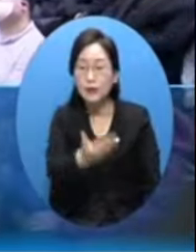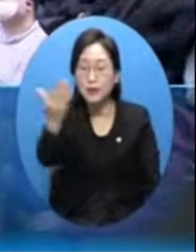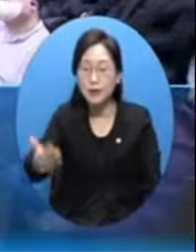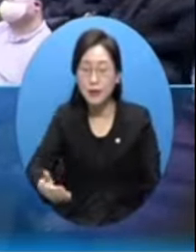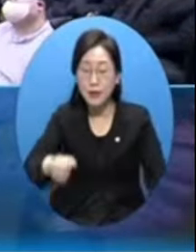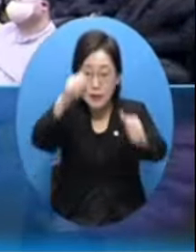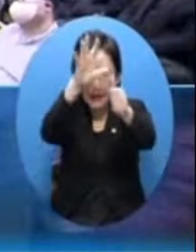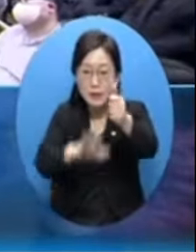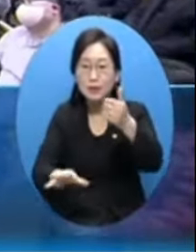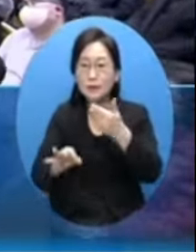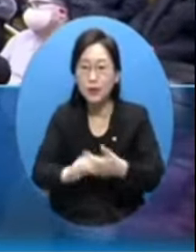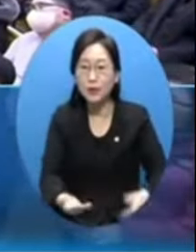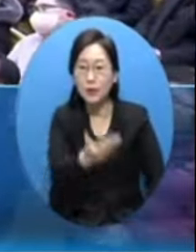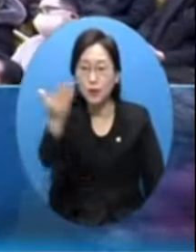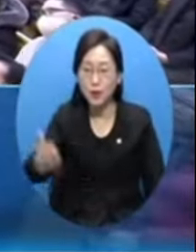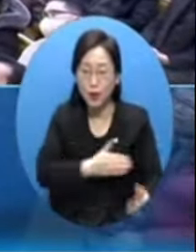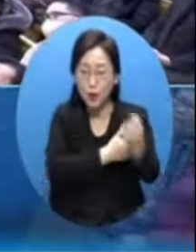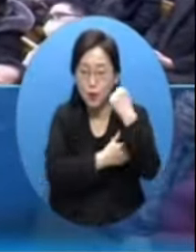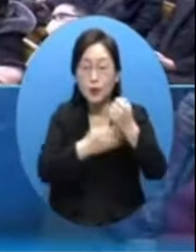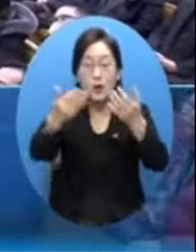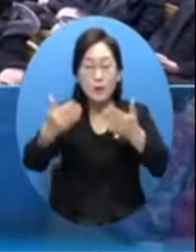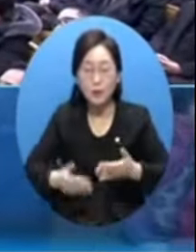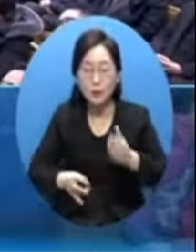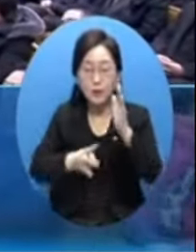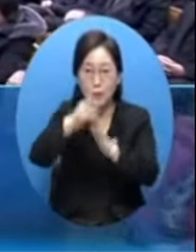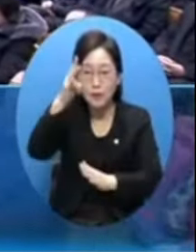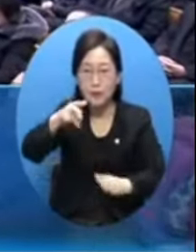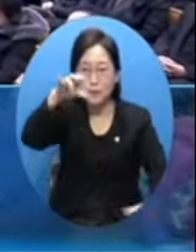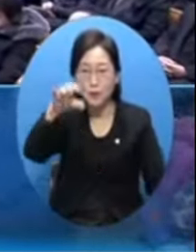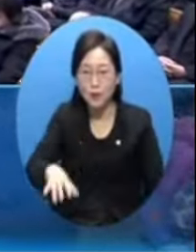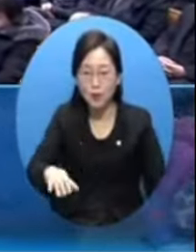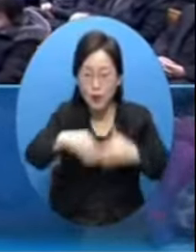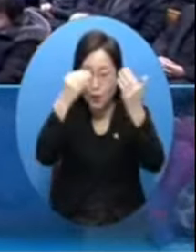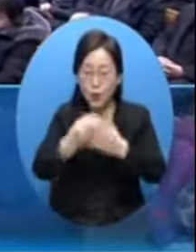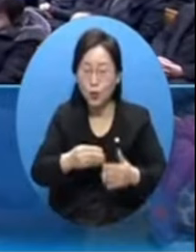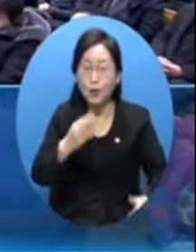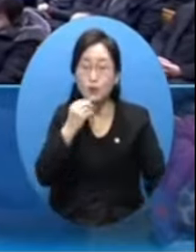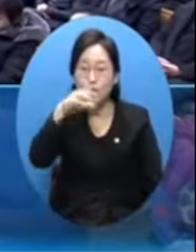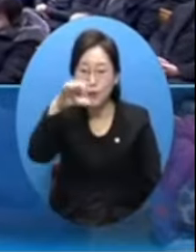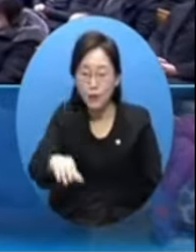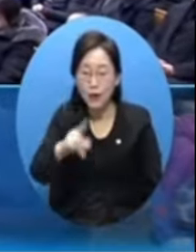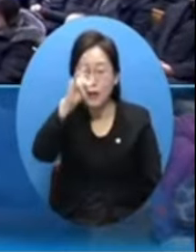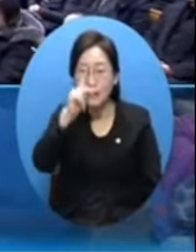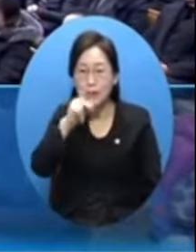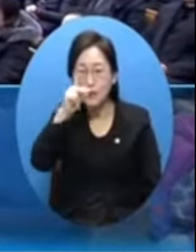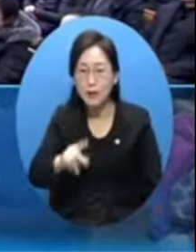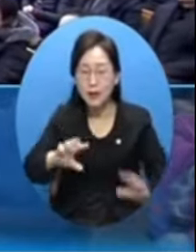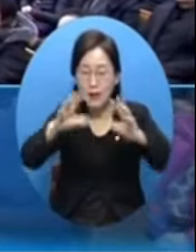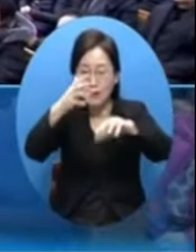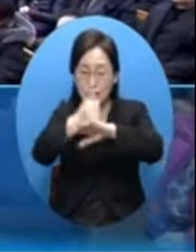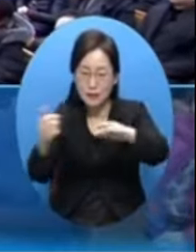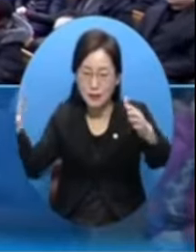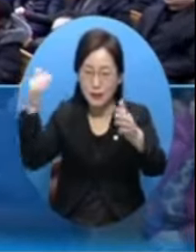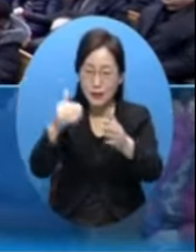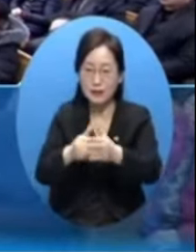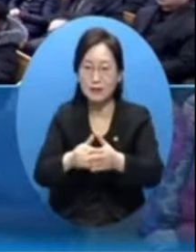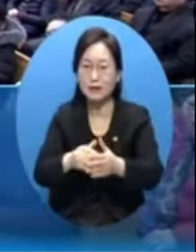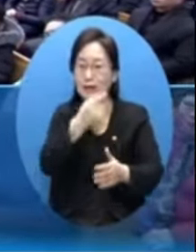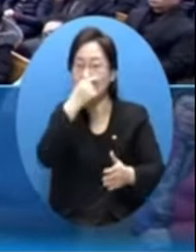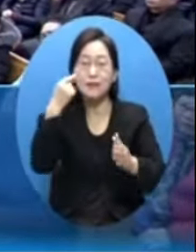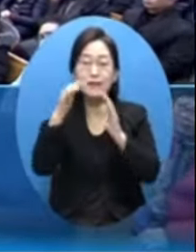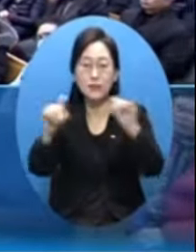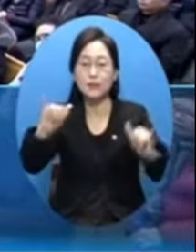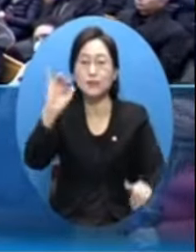너희게 임하시면 너희가 권능을 받고 예루살렘과 온 유대와 사마리아와 땅 끝까지 이르러 내